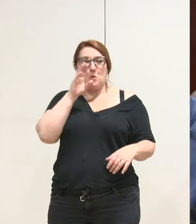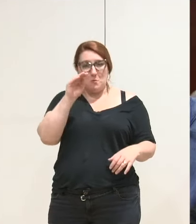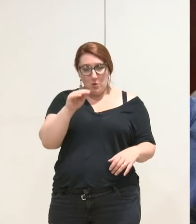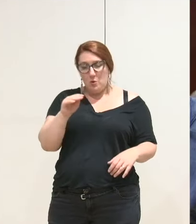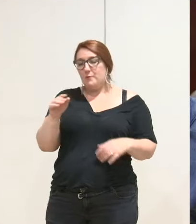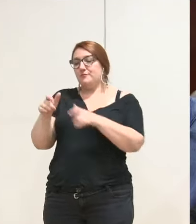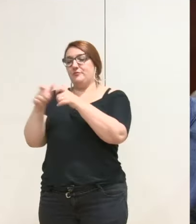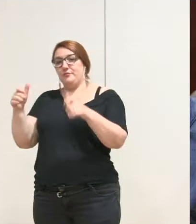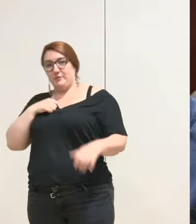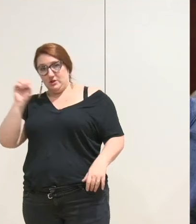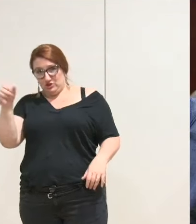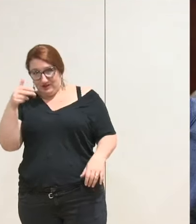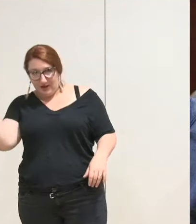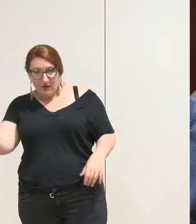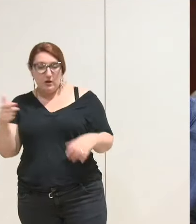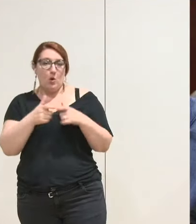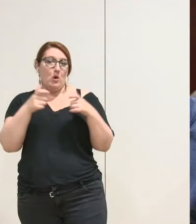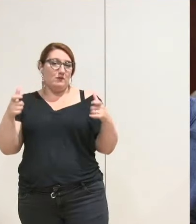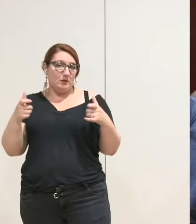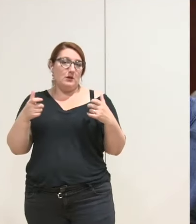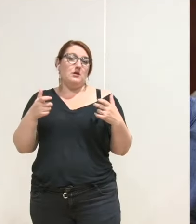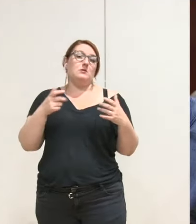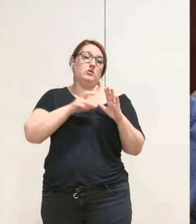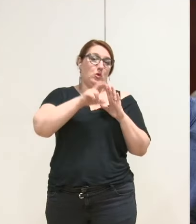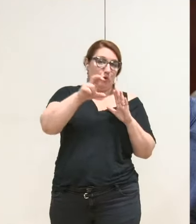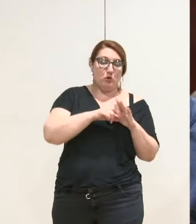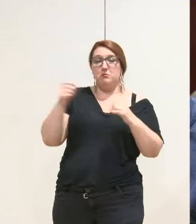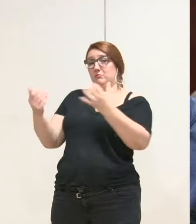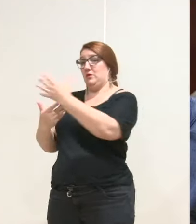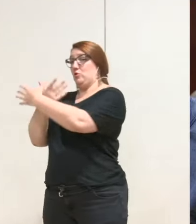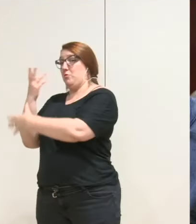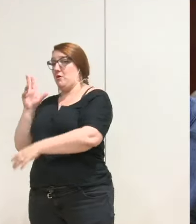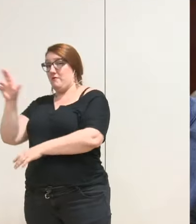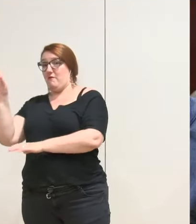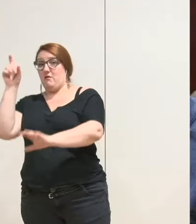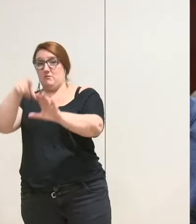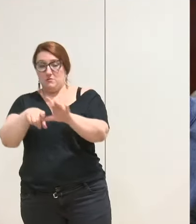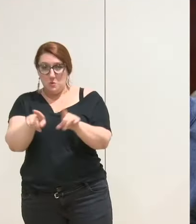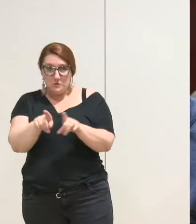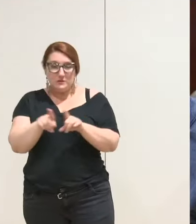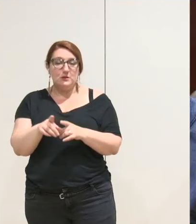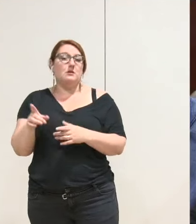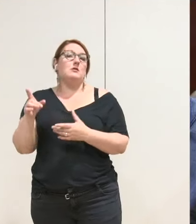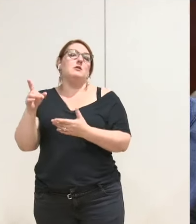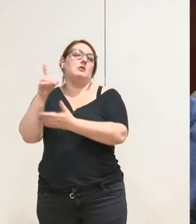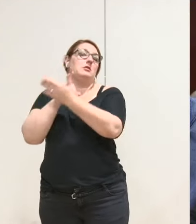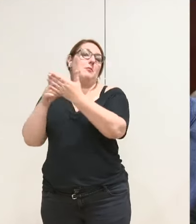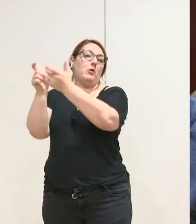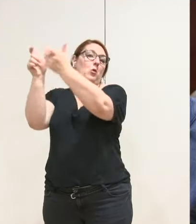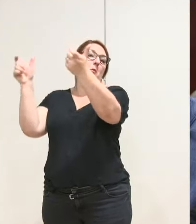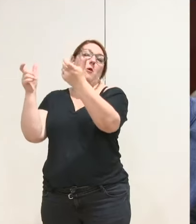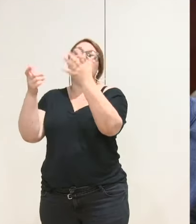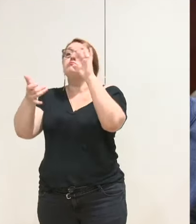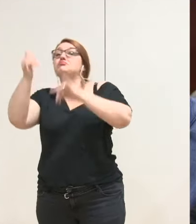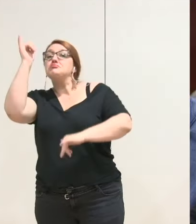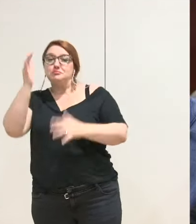donc Grenoble la métropole est en cours d'adhésion aussi le département à a manifesté sa volonté puis